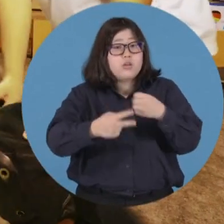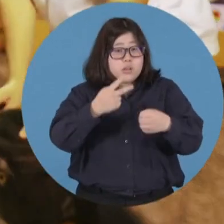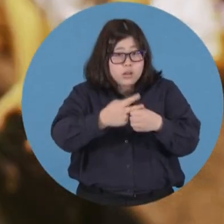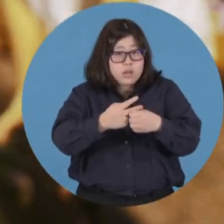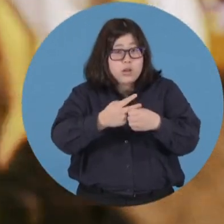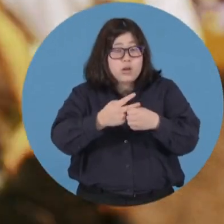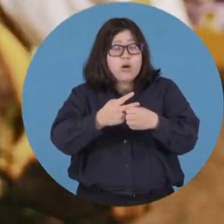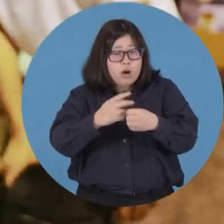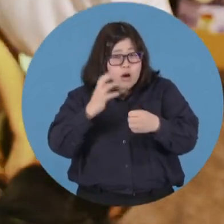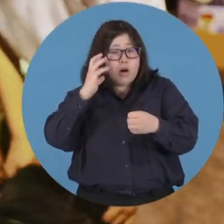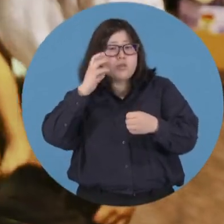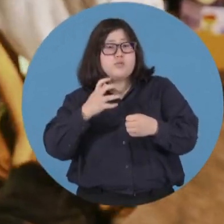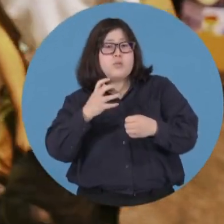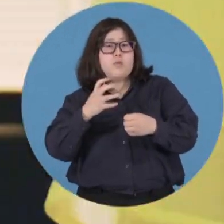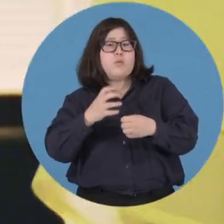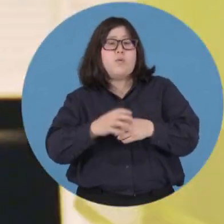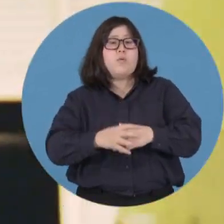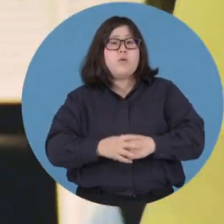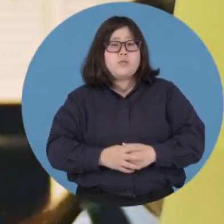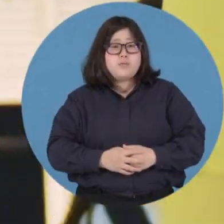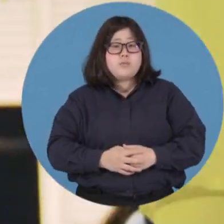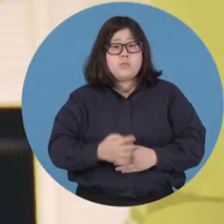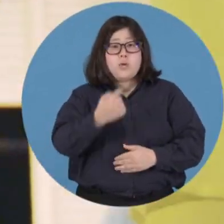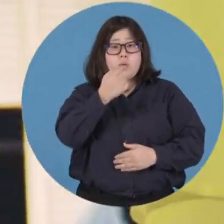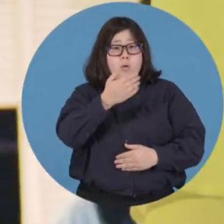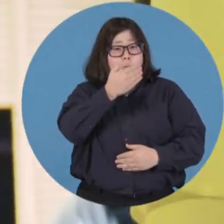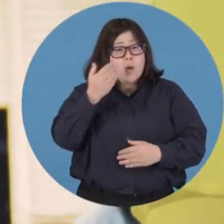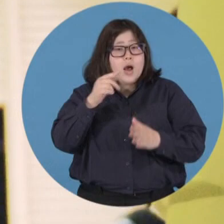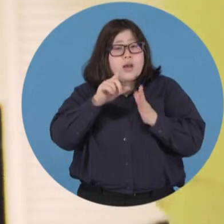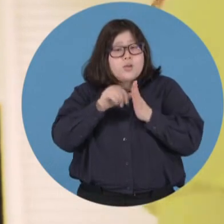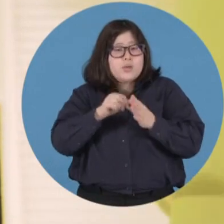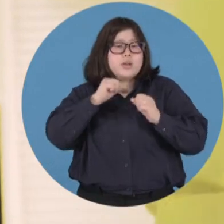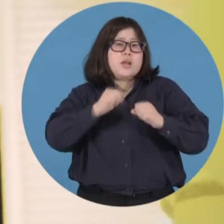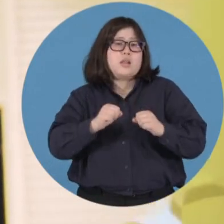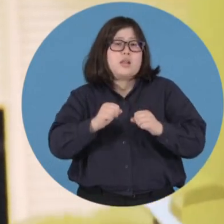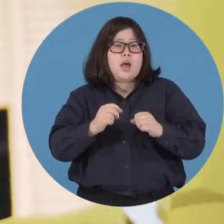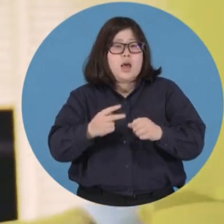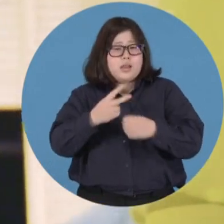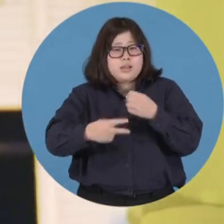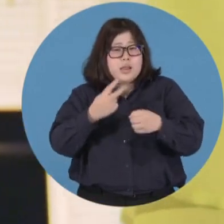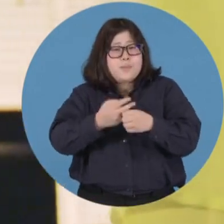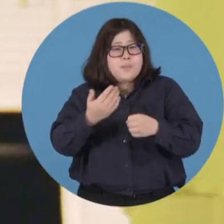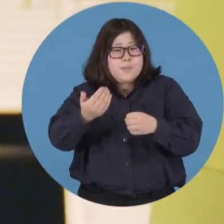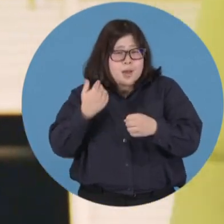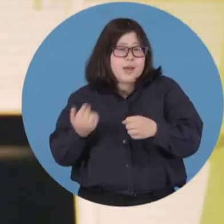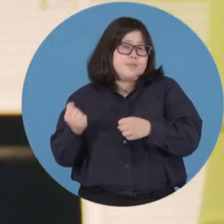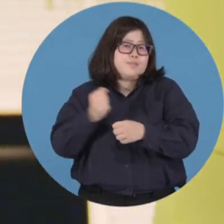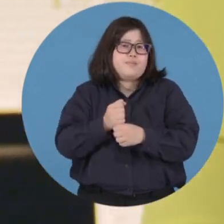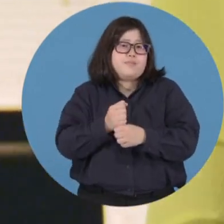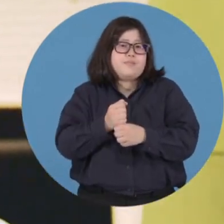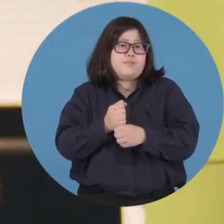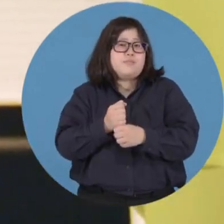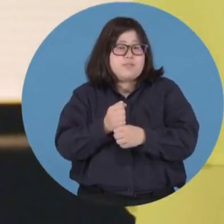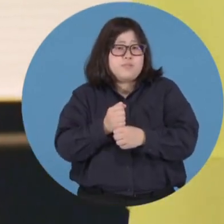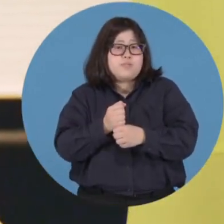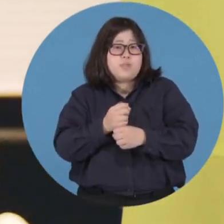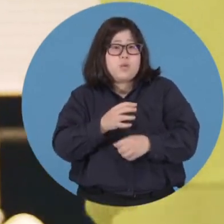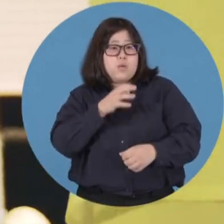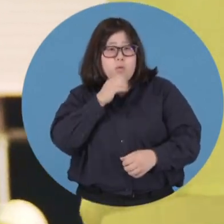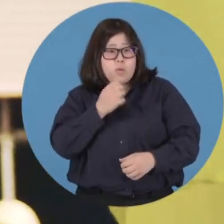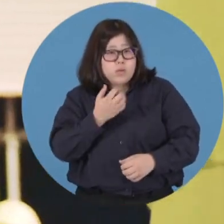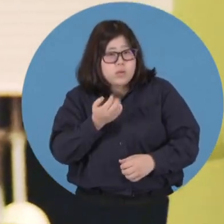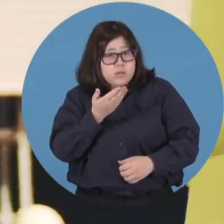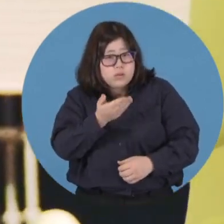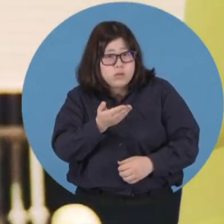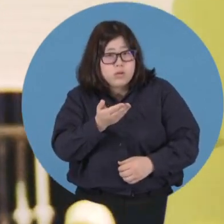1年？2年？すごいね。 若い頃やってたんですけど、また2年ぐらい前から始めました。 失礼ですけど、今お